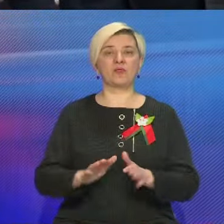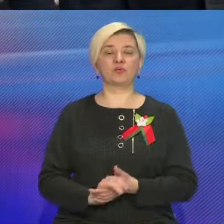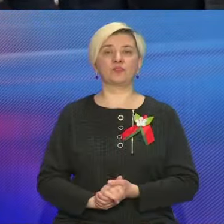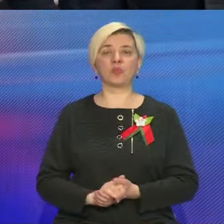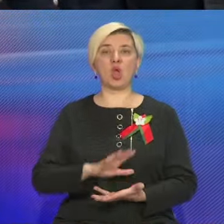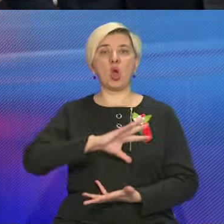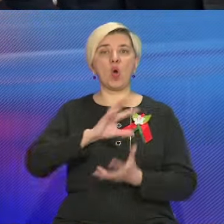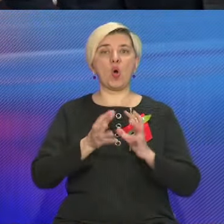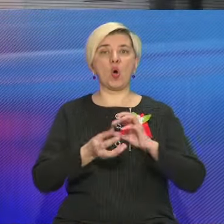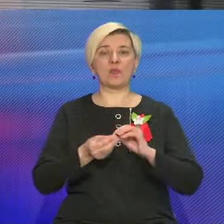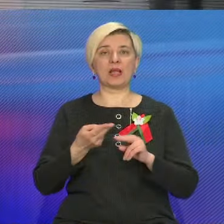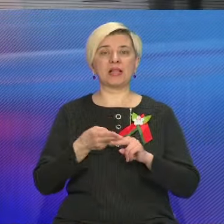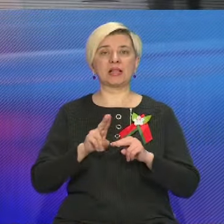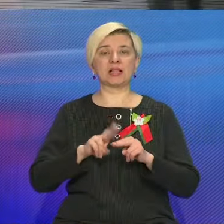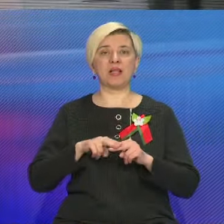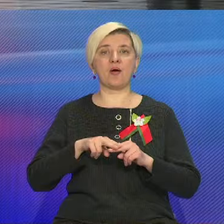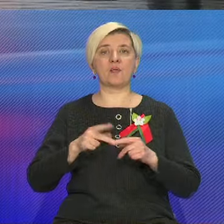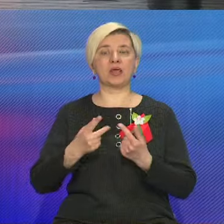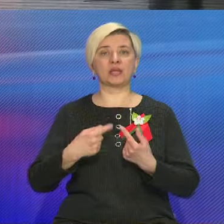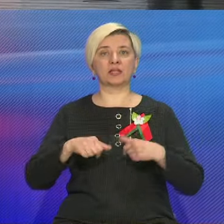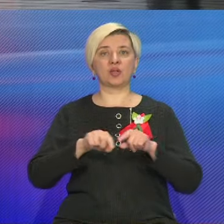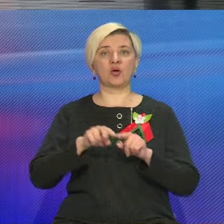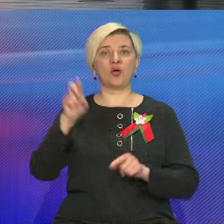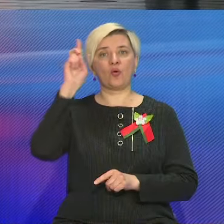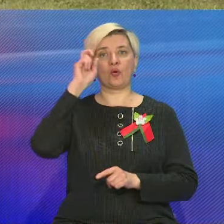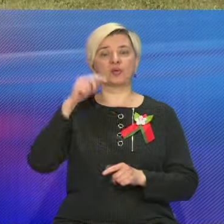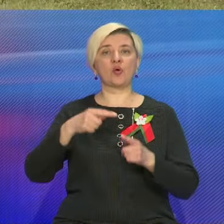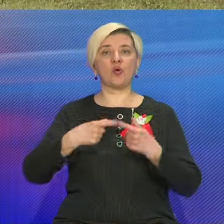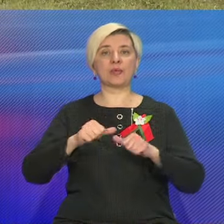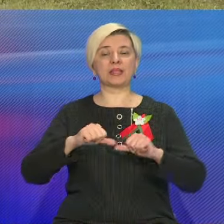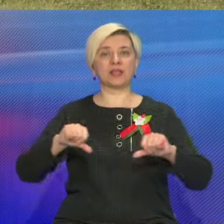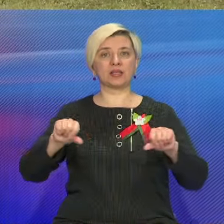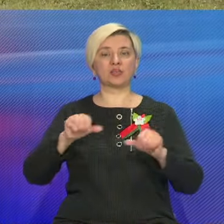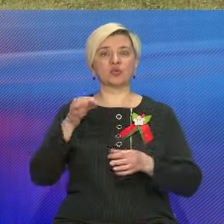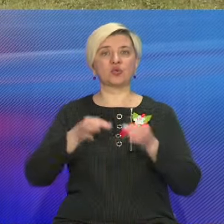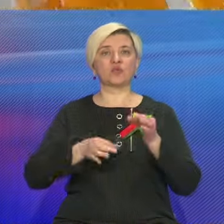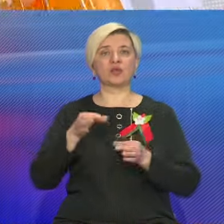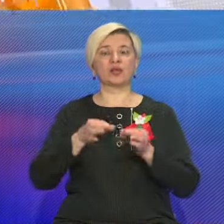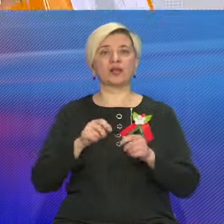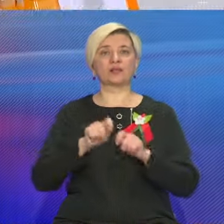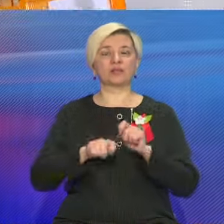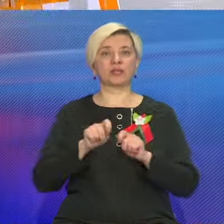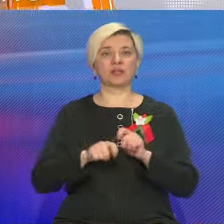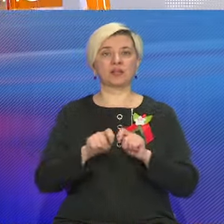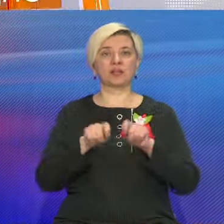Комплекс для підрозділення Гродзенського управління Держкомітету судових експертиз відкрили обласним центром.